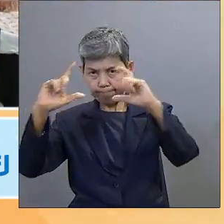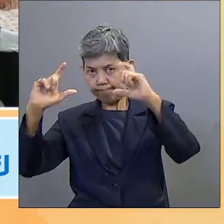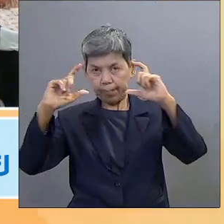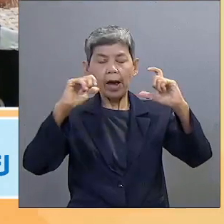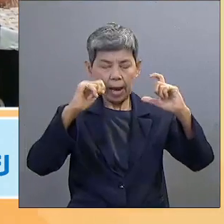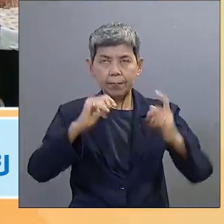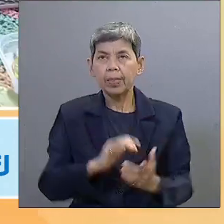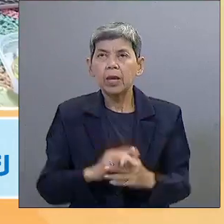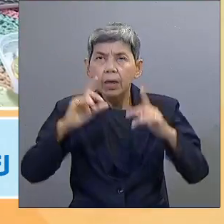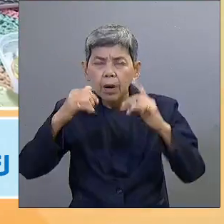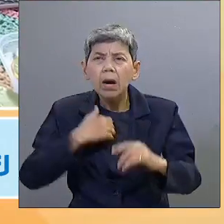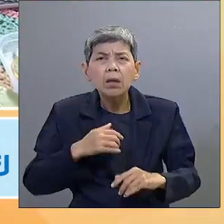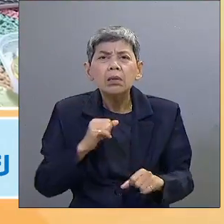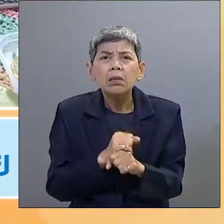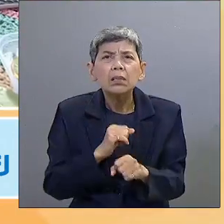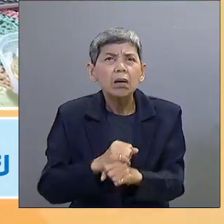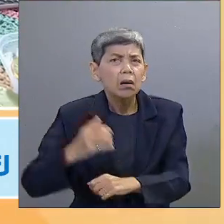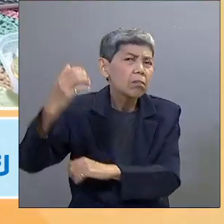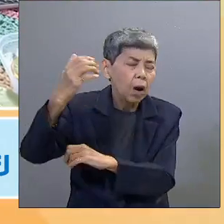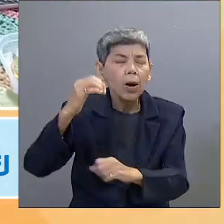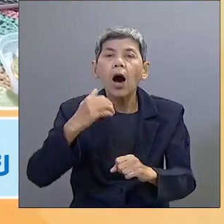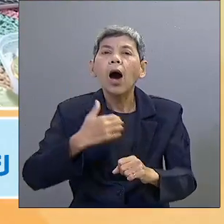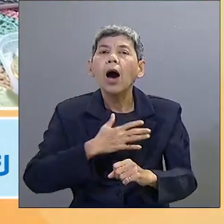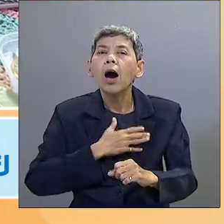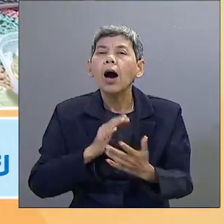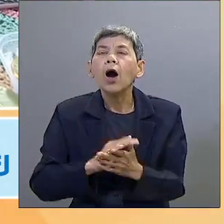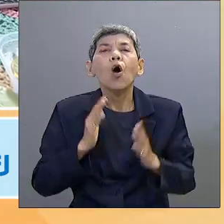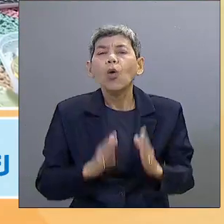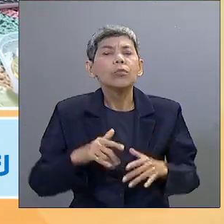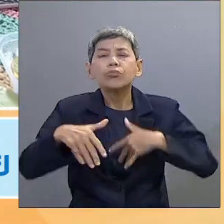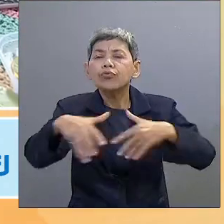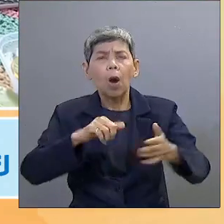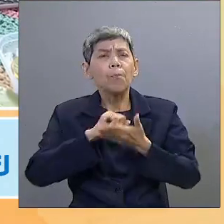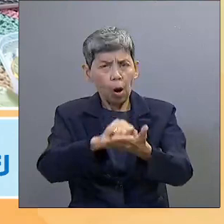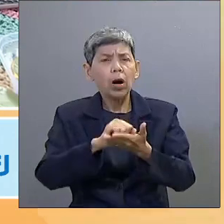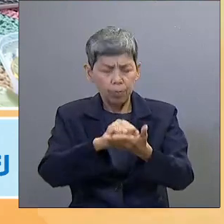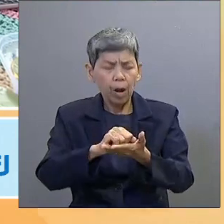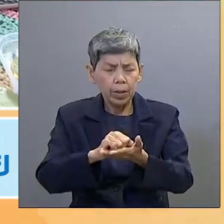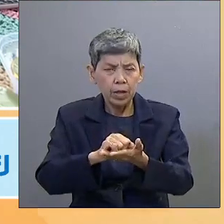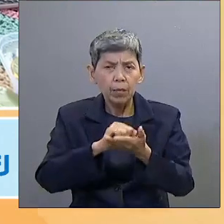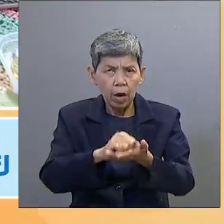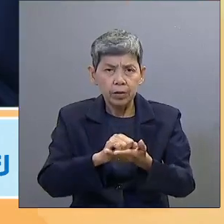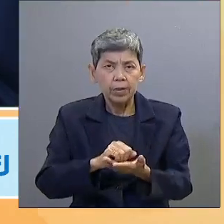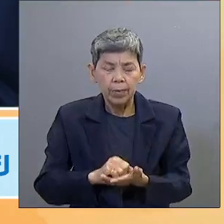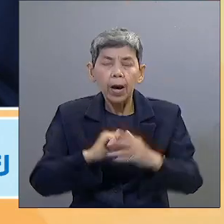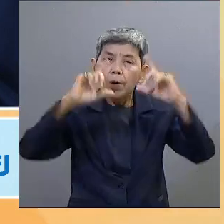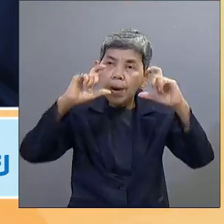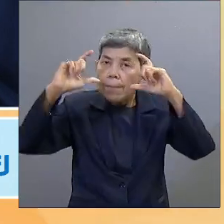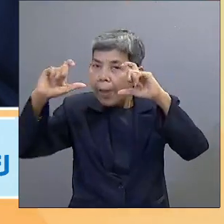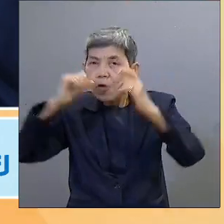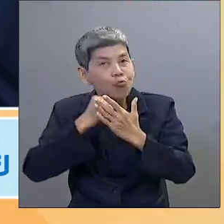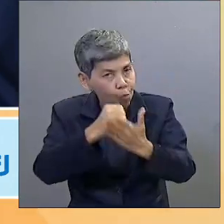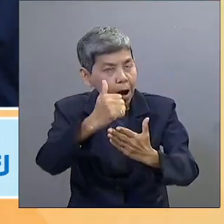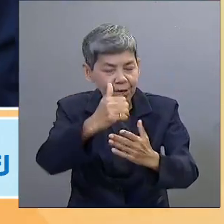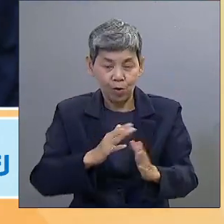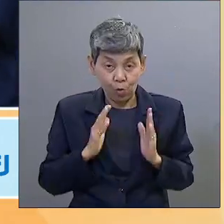า ไม่ค่ะอันนี้เห็นว่าไม่ต้องใช้เงินแก้ปัญหาเนี่ยเหมือนเขามีเป็นแบบว่ า เป็นคนท้องถิ่นให้บริการไม่แน่ใจนะลองดูลองด ูถูกต้องเพราะว่าห